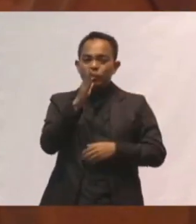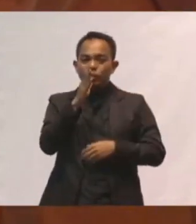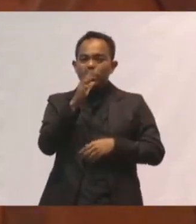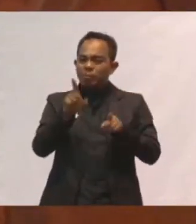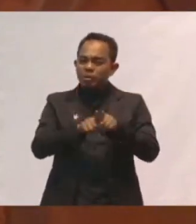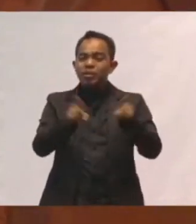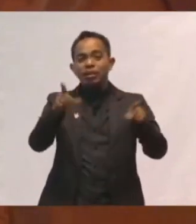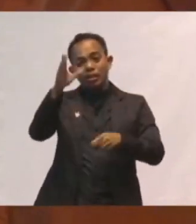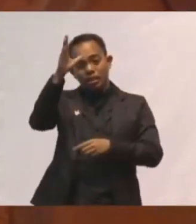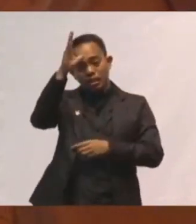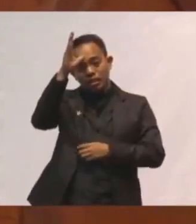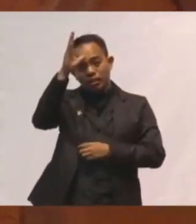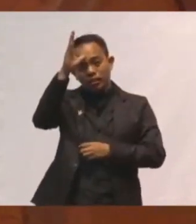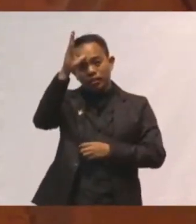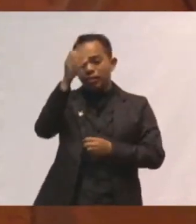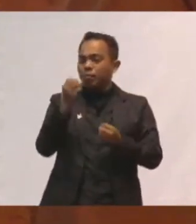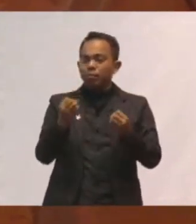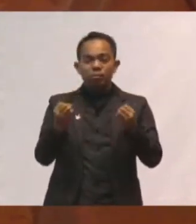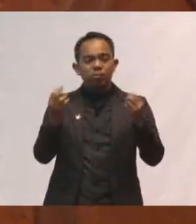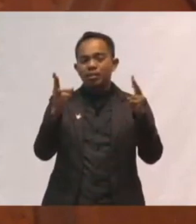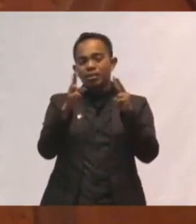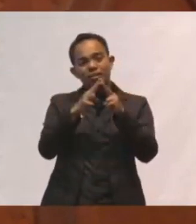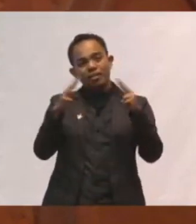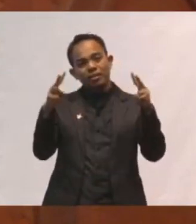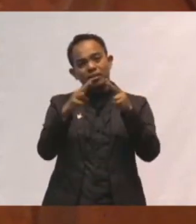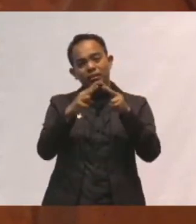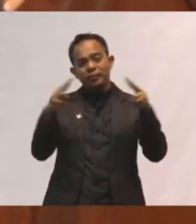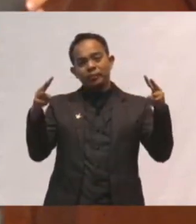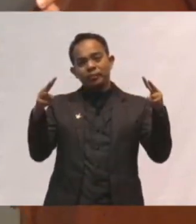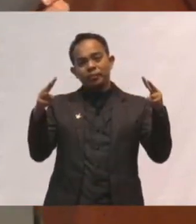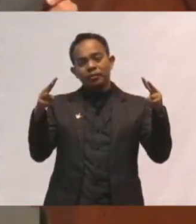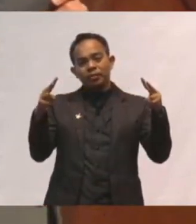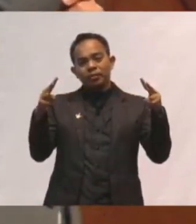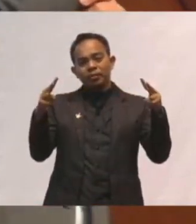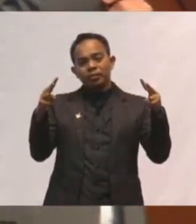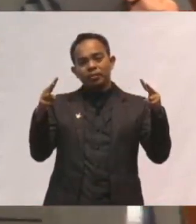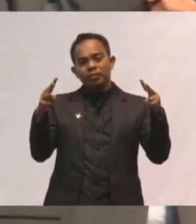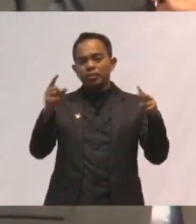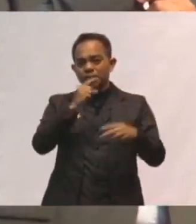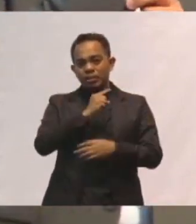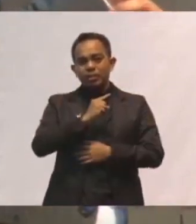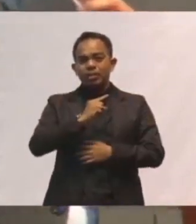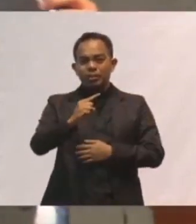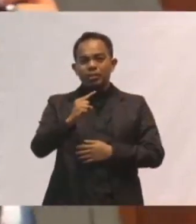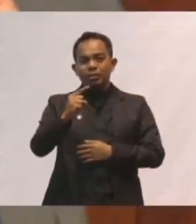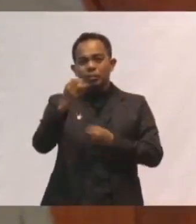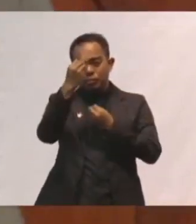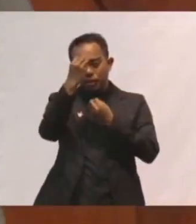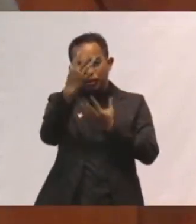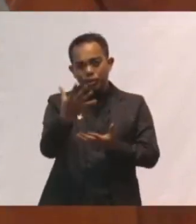ayah banyak kuat. Dan ulama Islam berpendapat